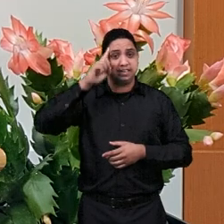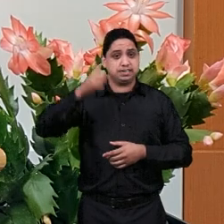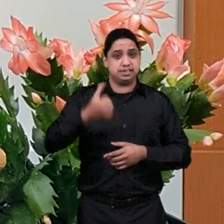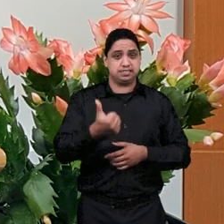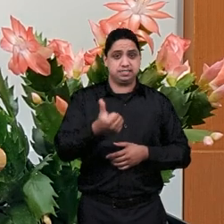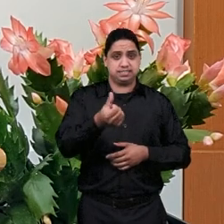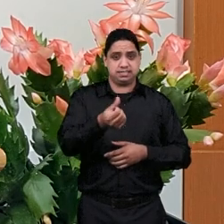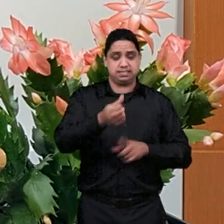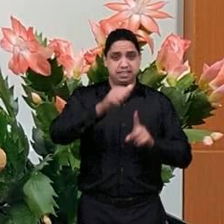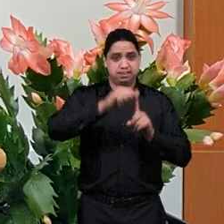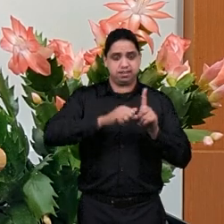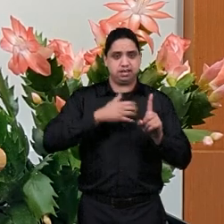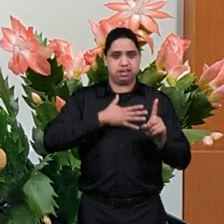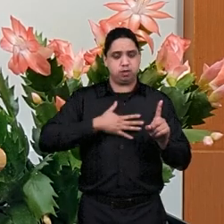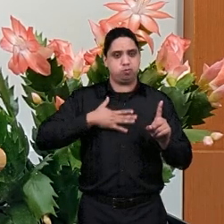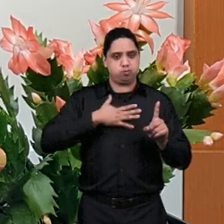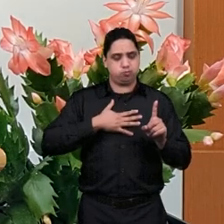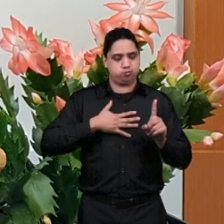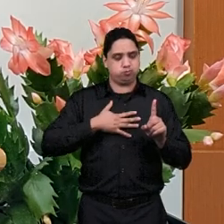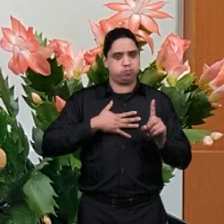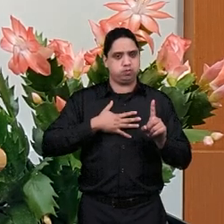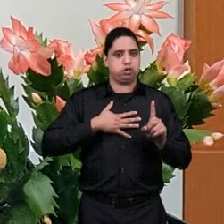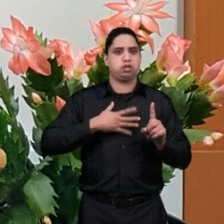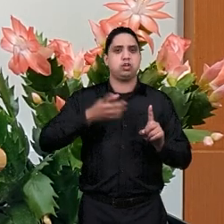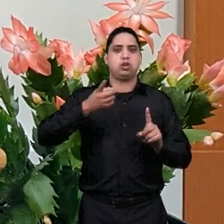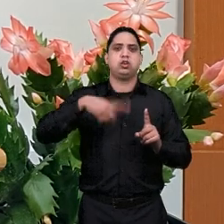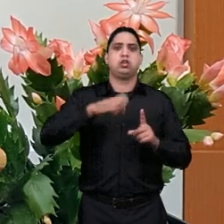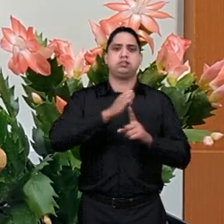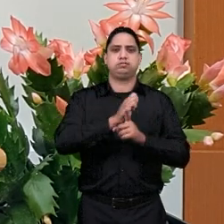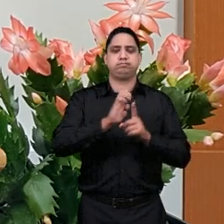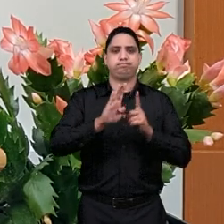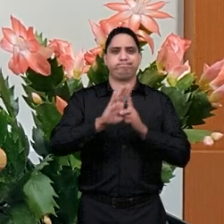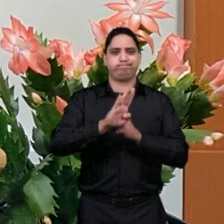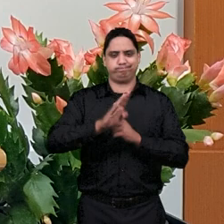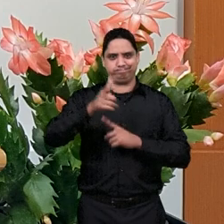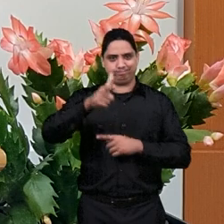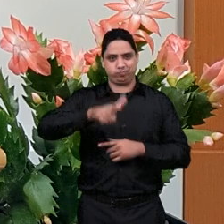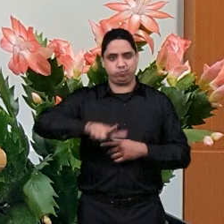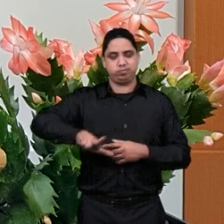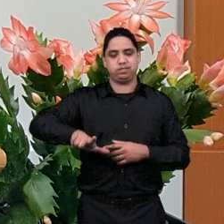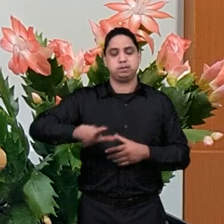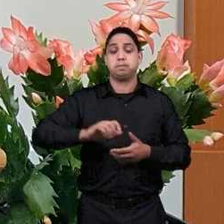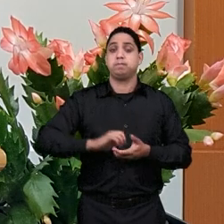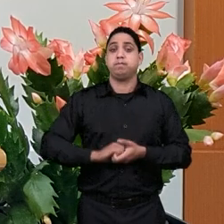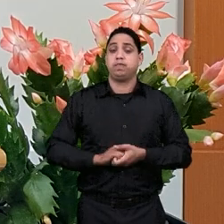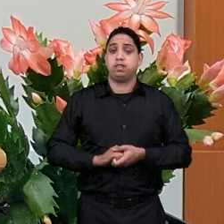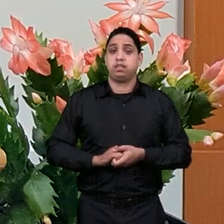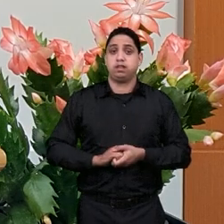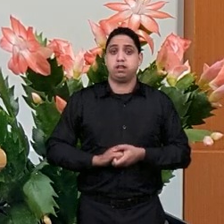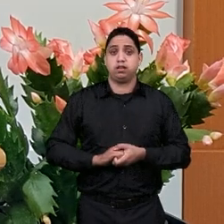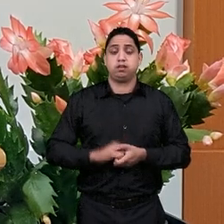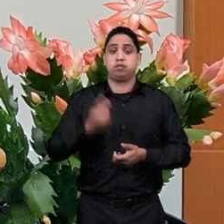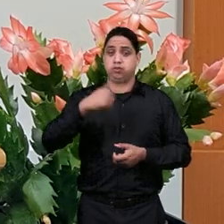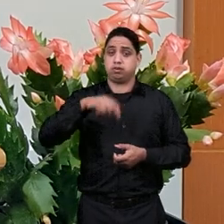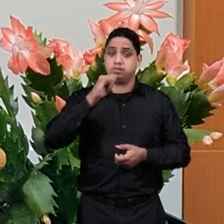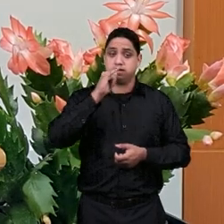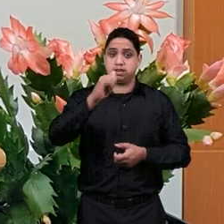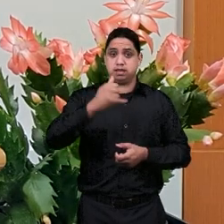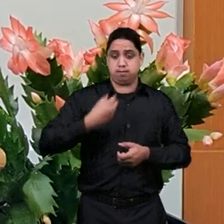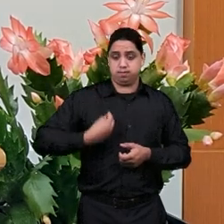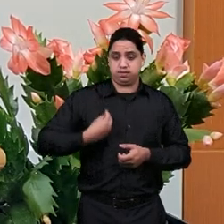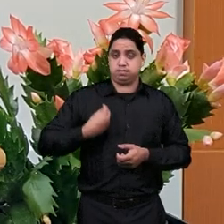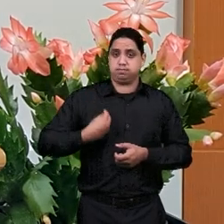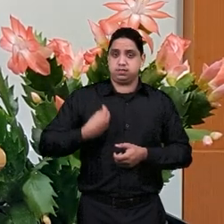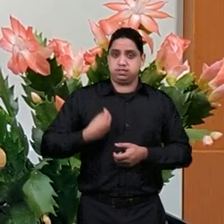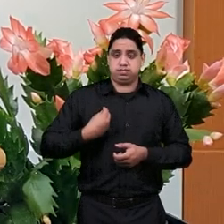sommes dans une école biblique dominicale de plus. En disant à nos frères et sœurs que la participation de nos frères et sœurs dans cette école